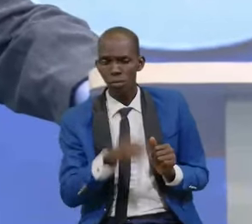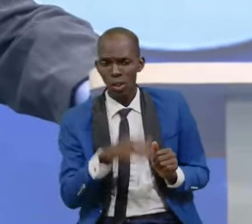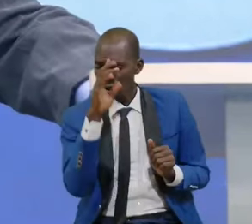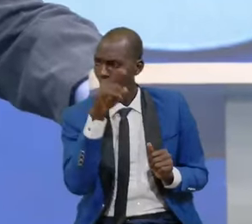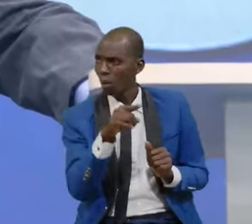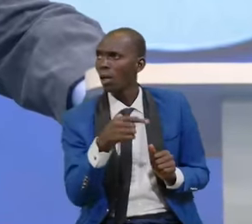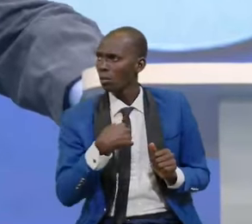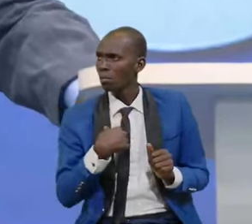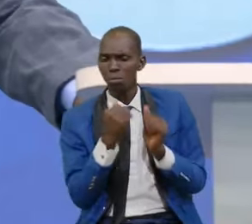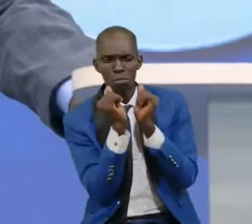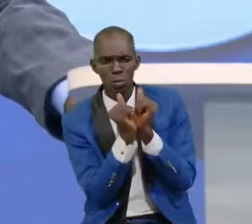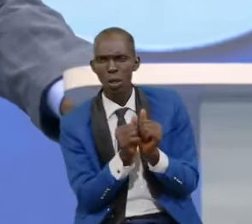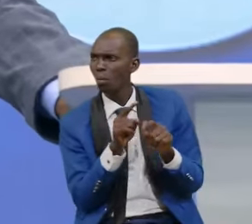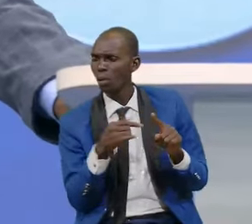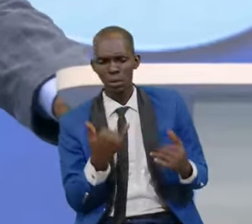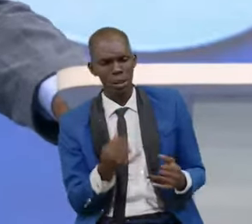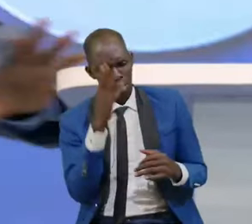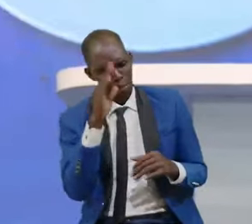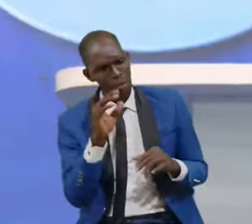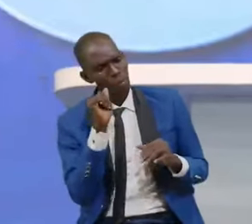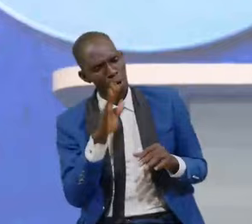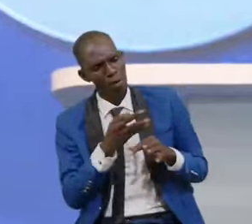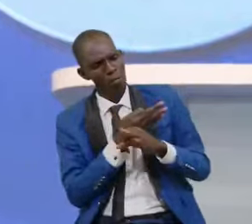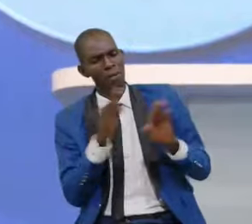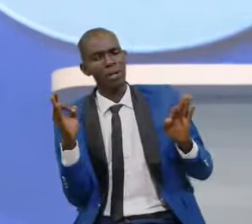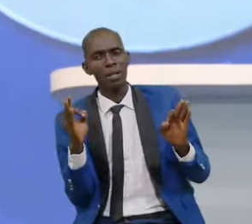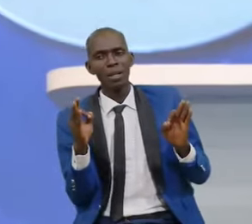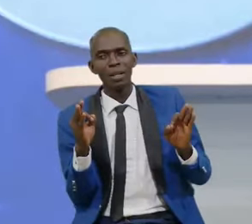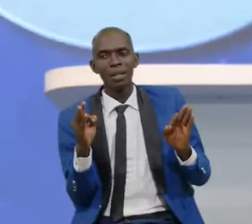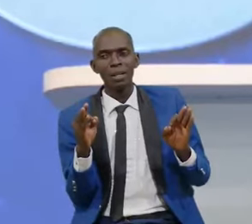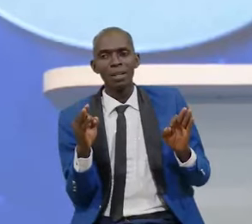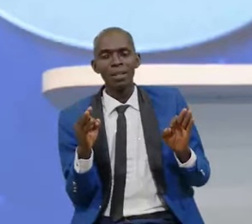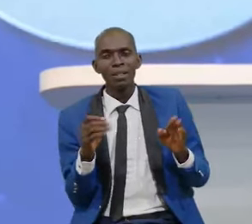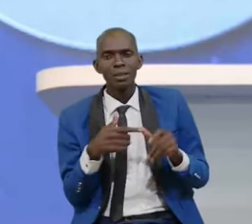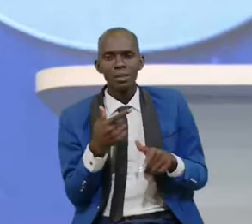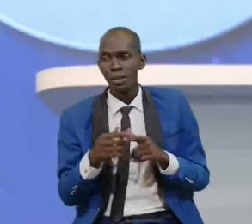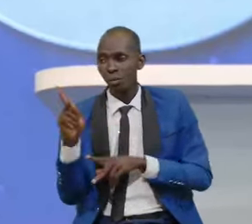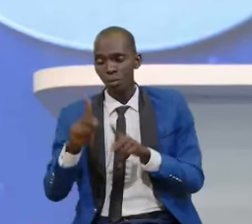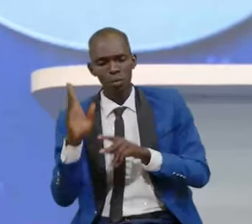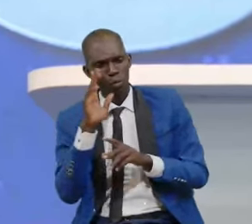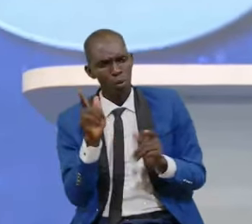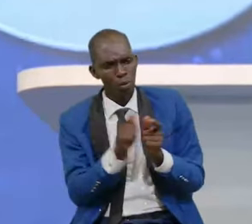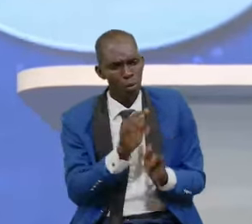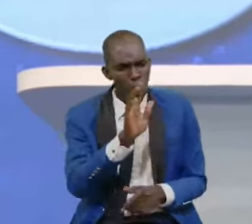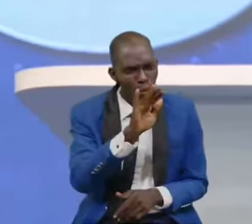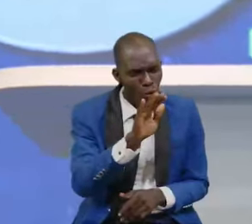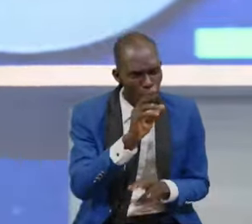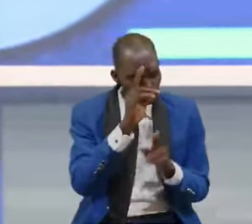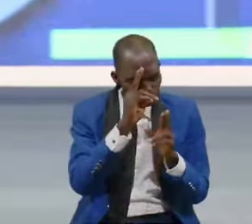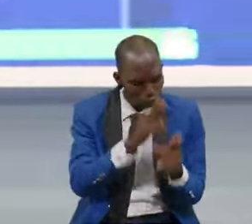lié, mais elle est libre. Et ils vont dire, Seigneur, ils vont t'appeler